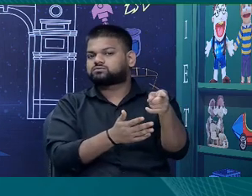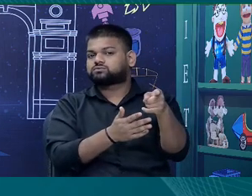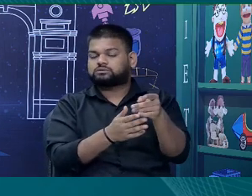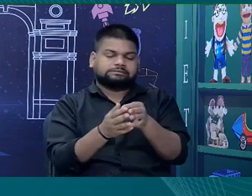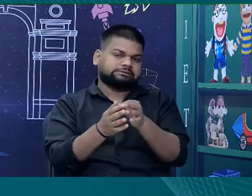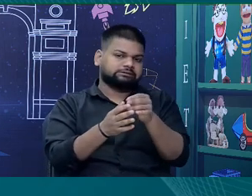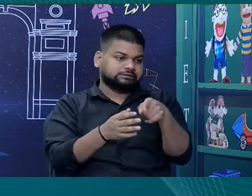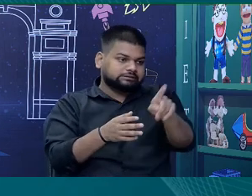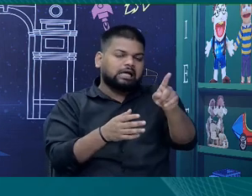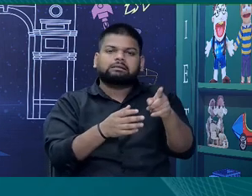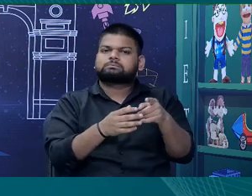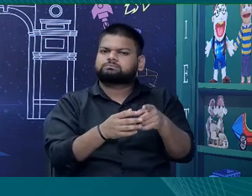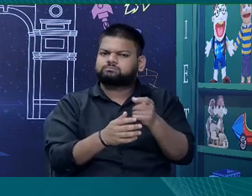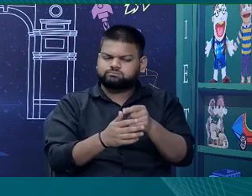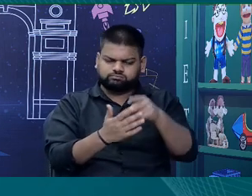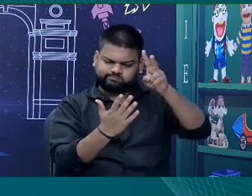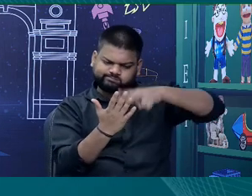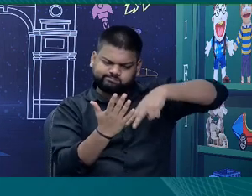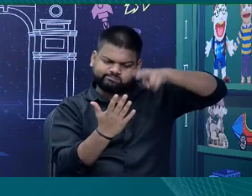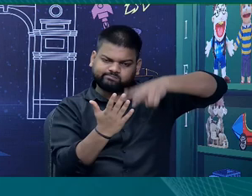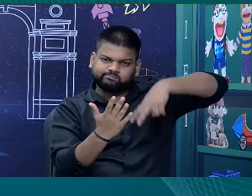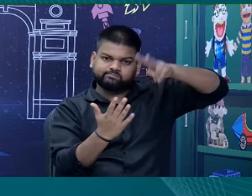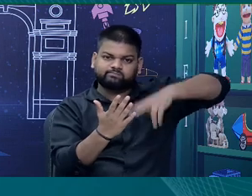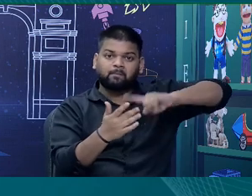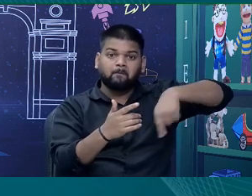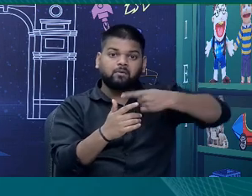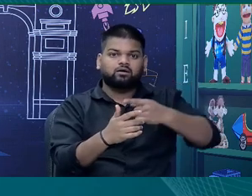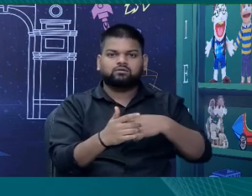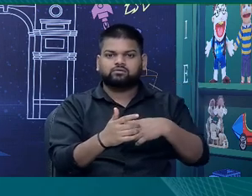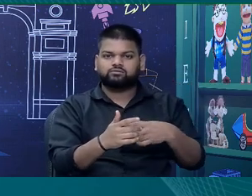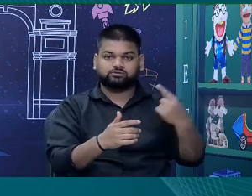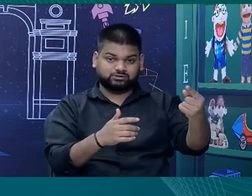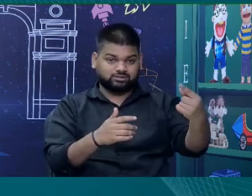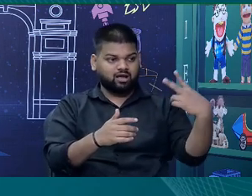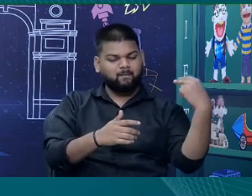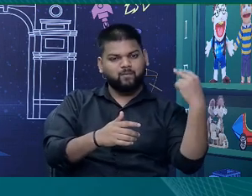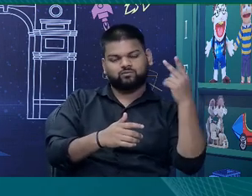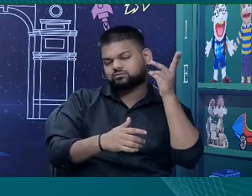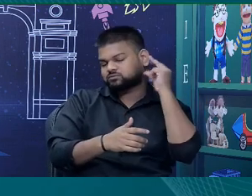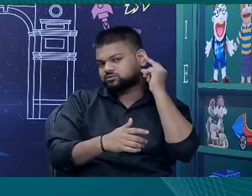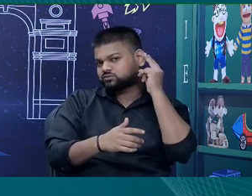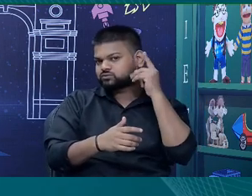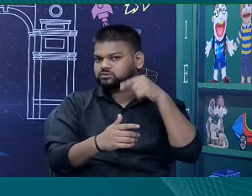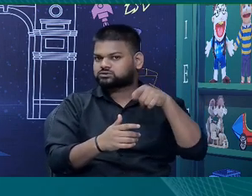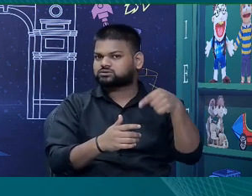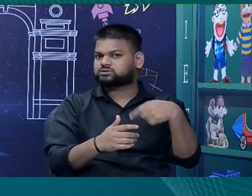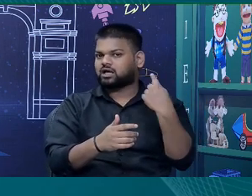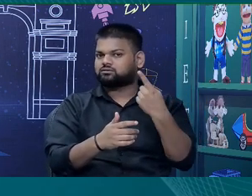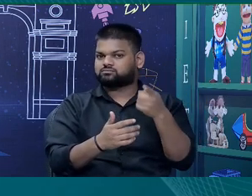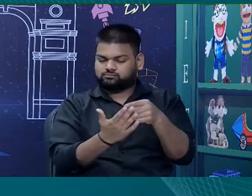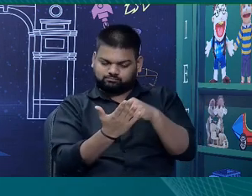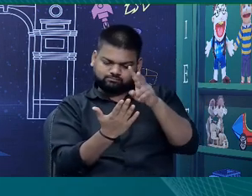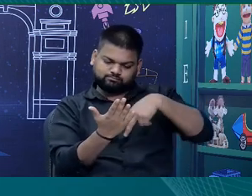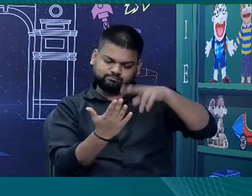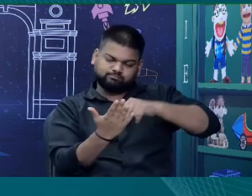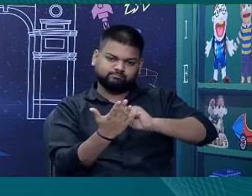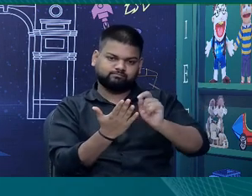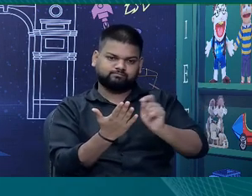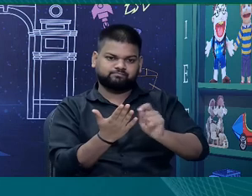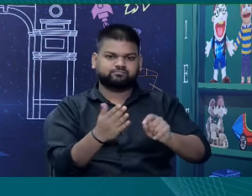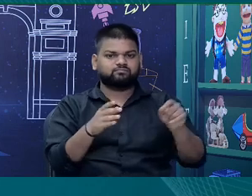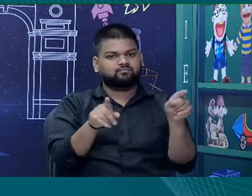अच्छे से पढ़ना भी है और आपको समझ में भी आता है आप लिखने में भी गड़बड़ नहीं करोगे अगर आप कंप्यूटर पे शब्द फाइल पे लिखने हो